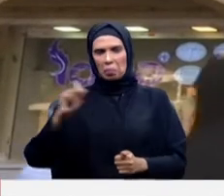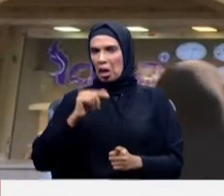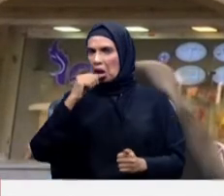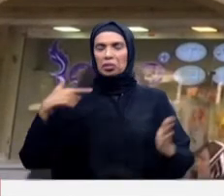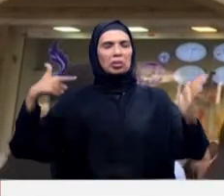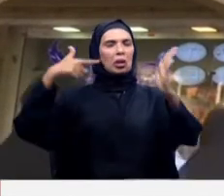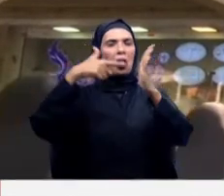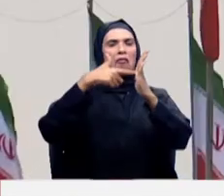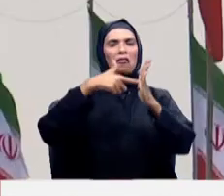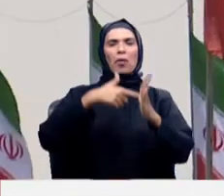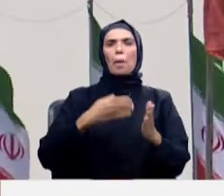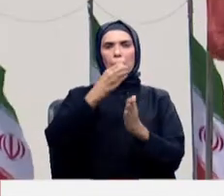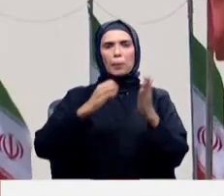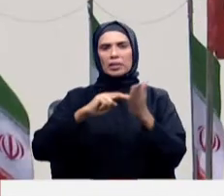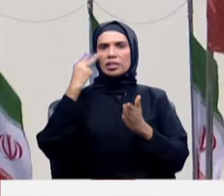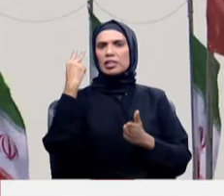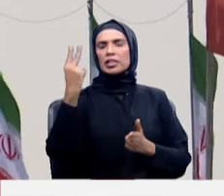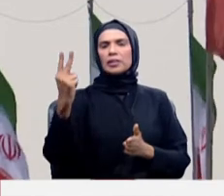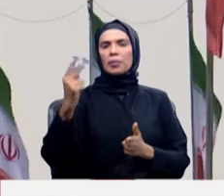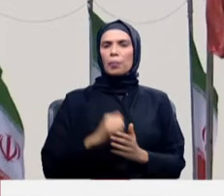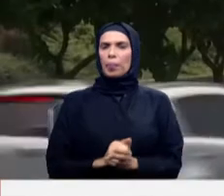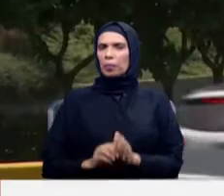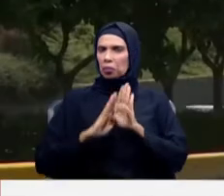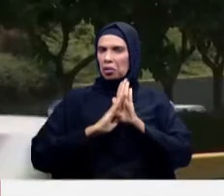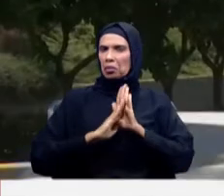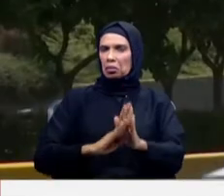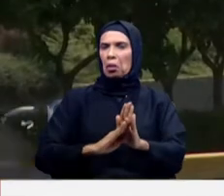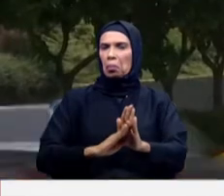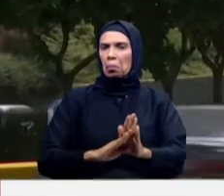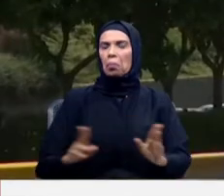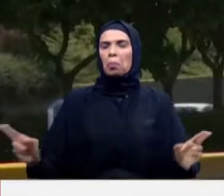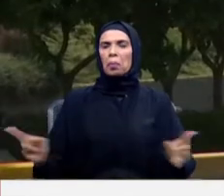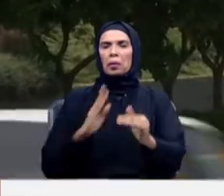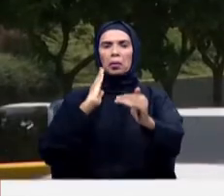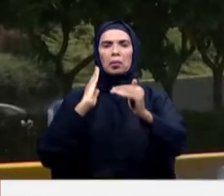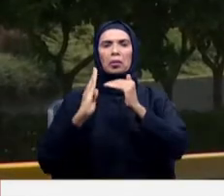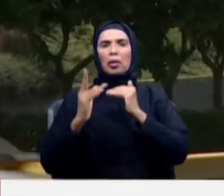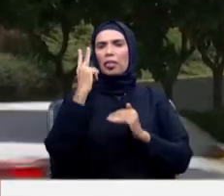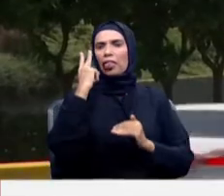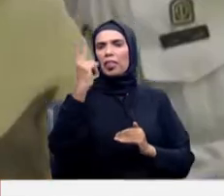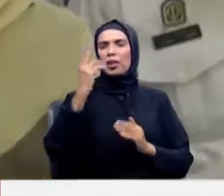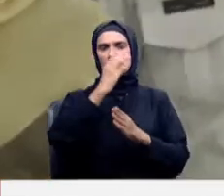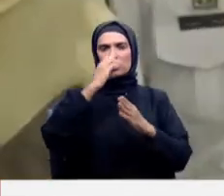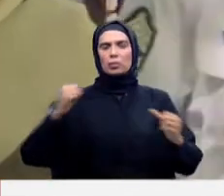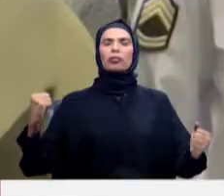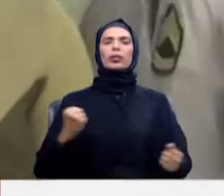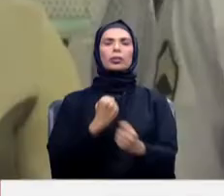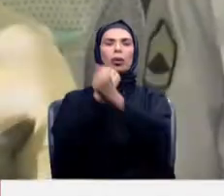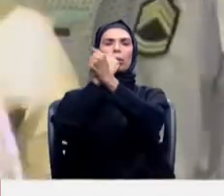المزدوجة، مؤكدة أن الدعم سيكون محدودا للغاية لمزدوجي الجنسية في حال اعتقالهم.